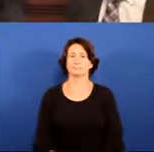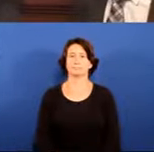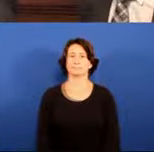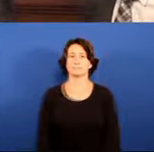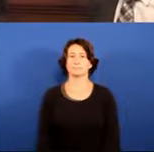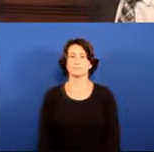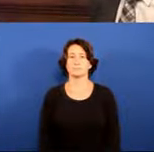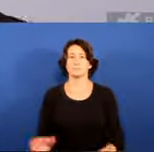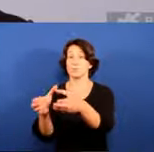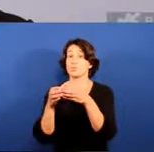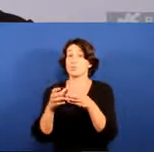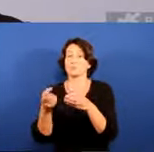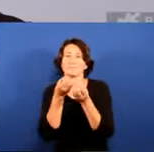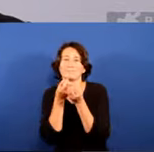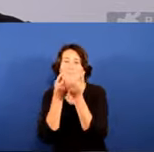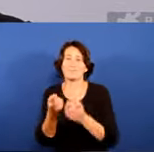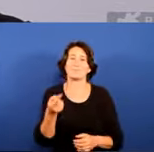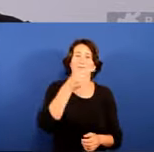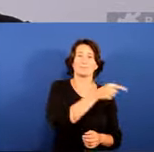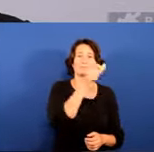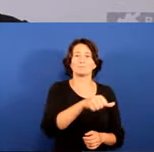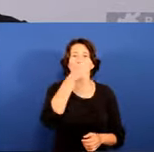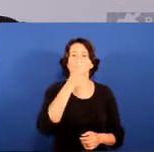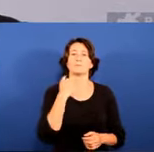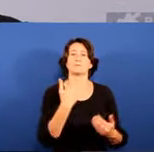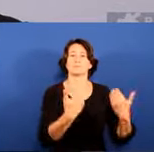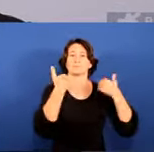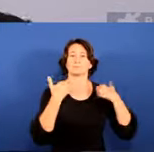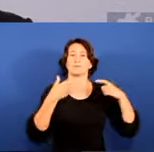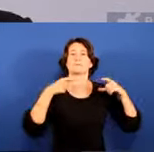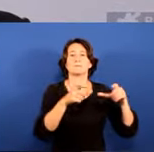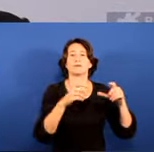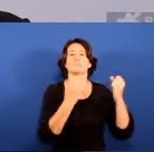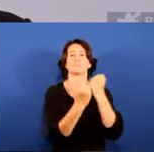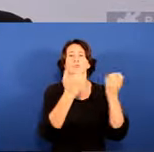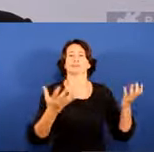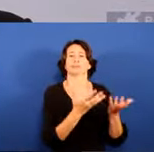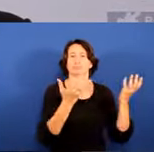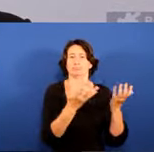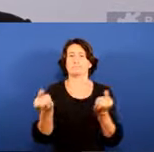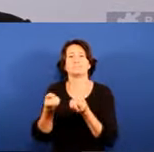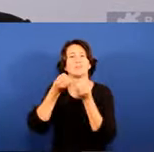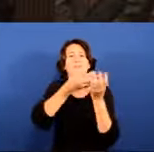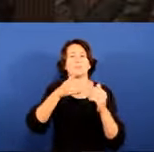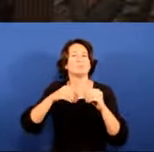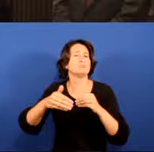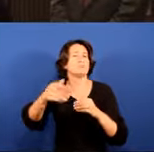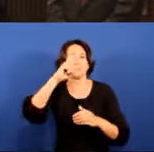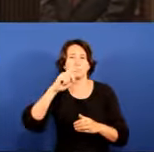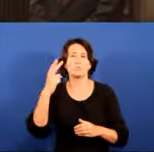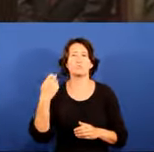du. Horrela, 3 egunean zehar, Bizkaiak industriaren eta teknologiaren alorrean duen ahalmena